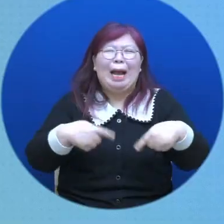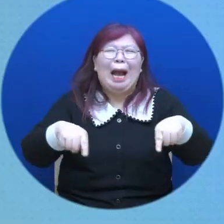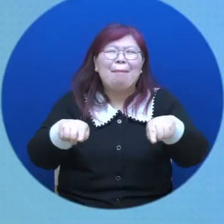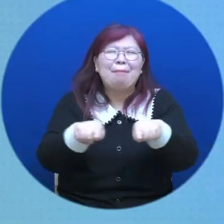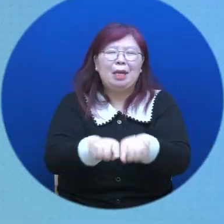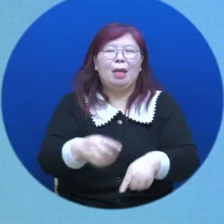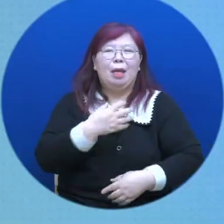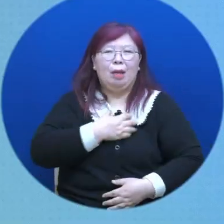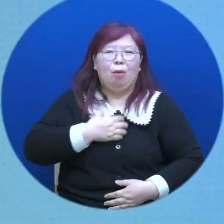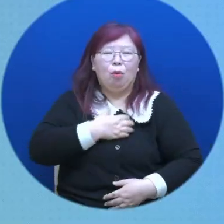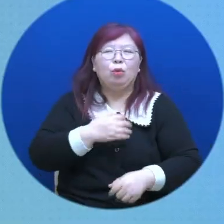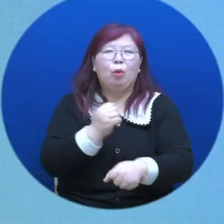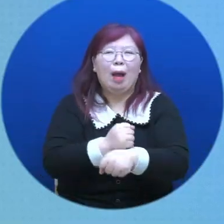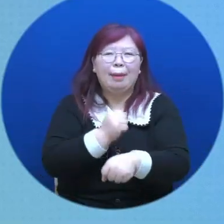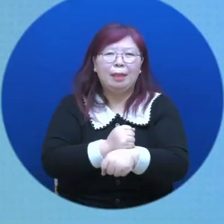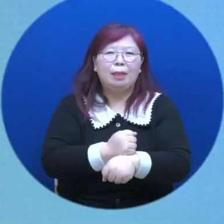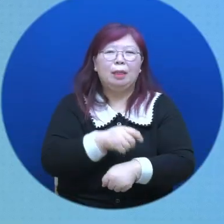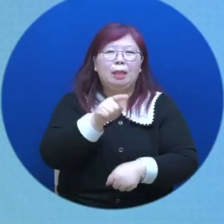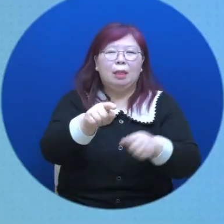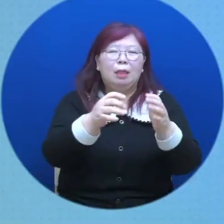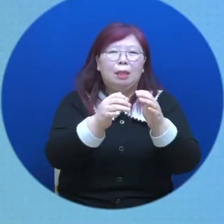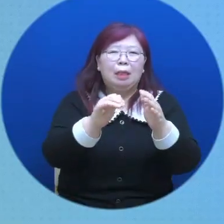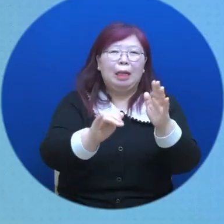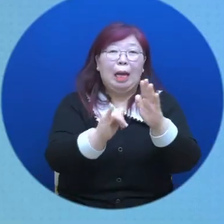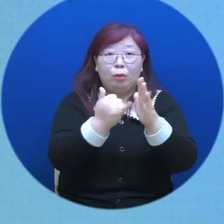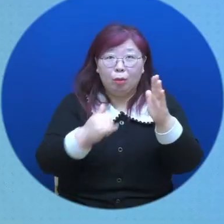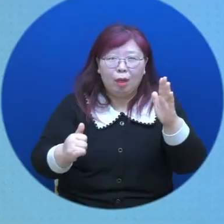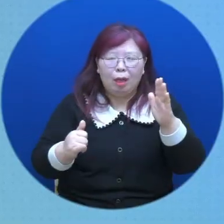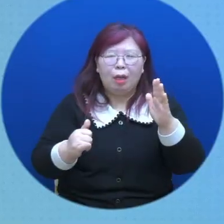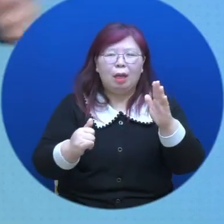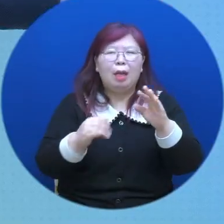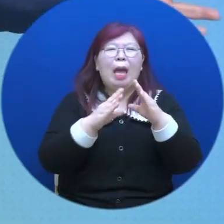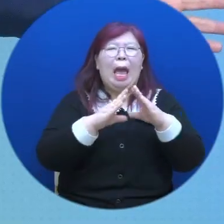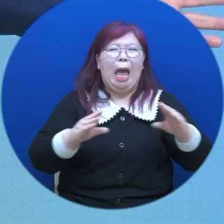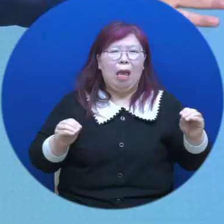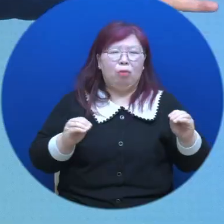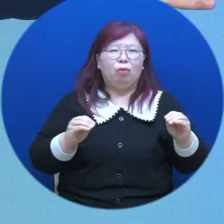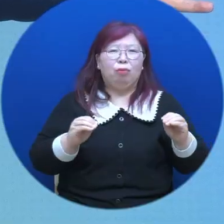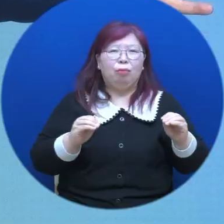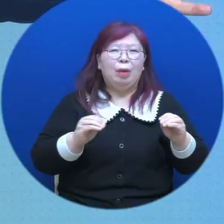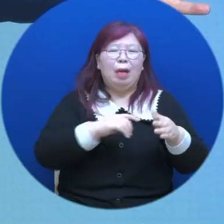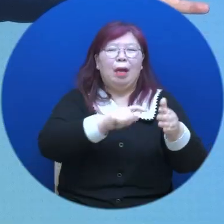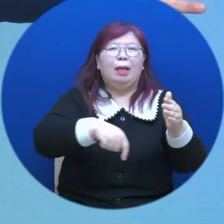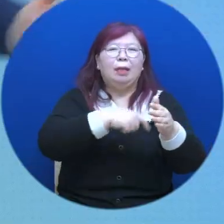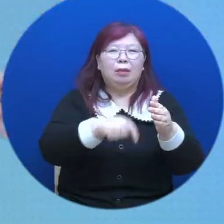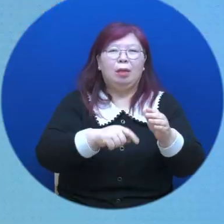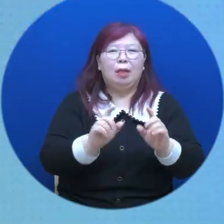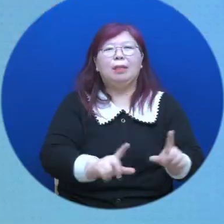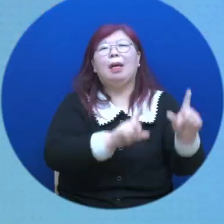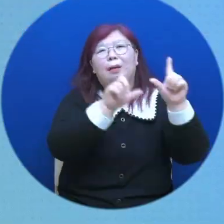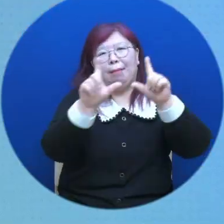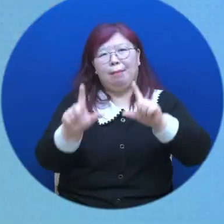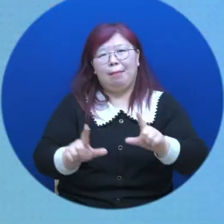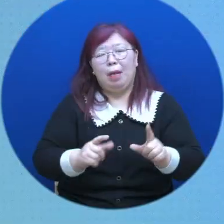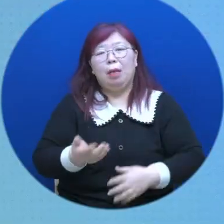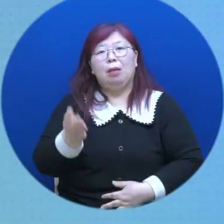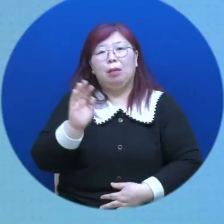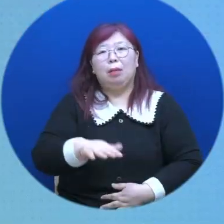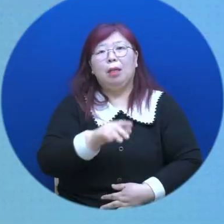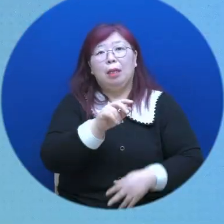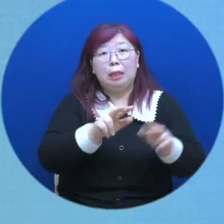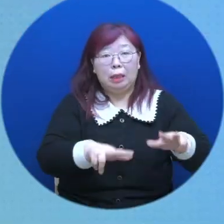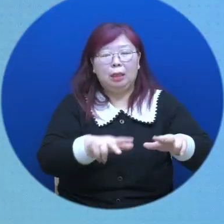이것이 그들의 애굽에서의 삶이었다라는 걸 말씀하고 있잖아요. 그런데 지금